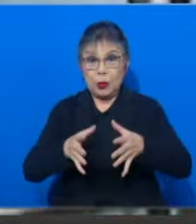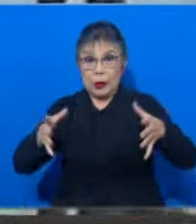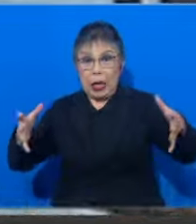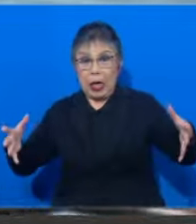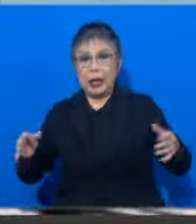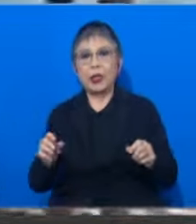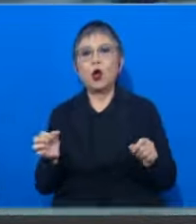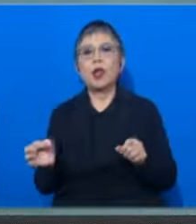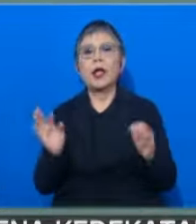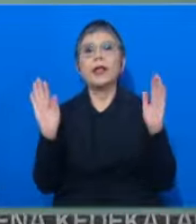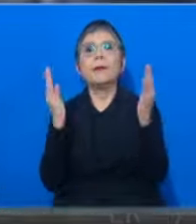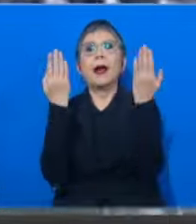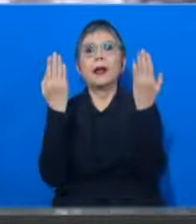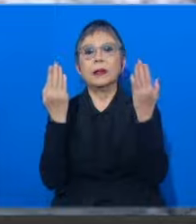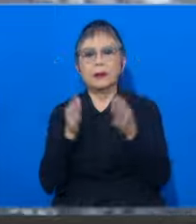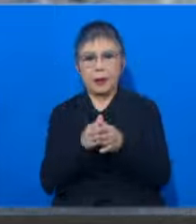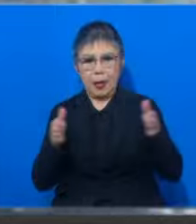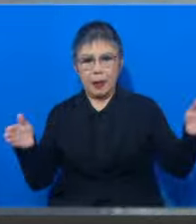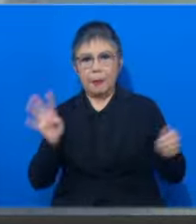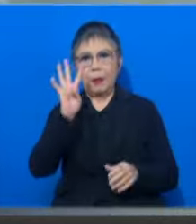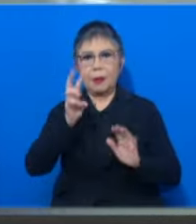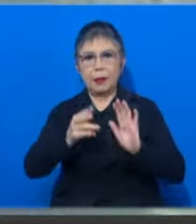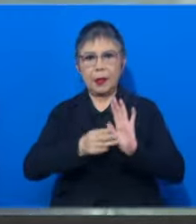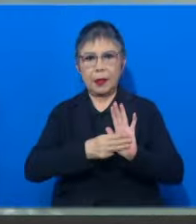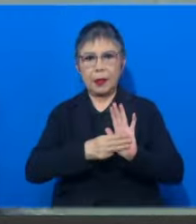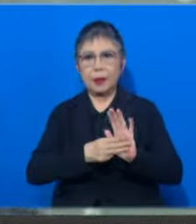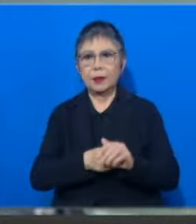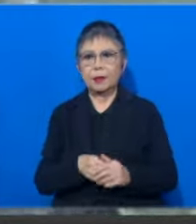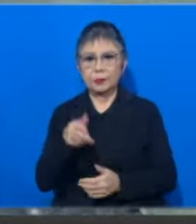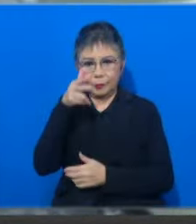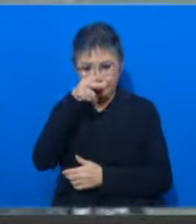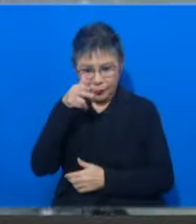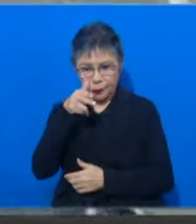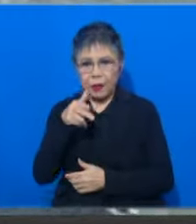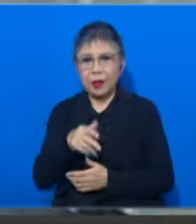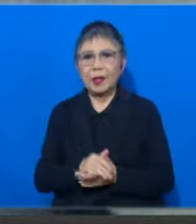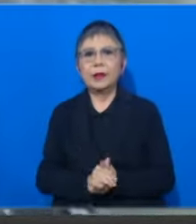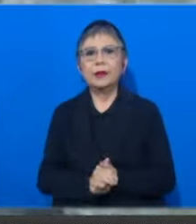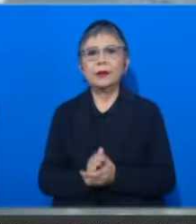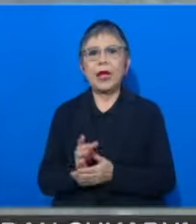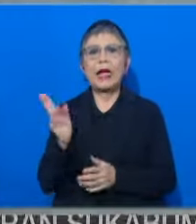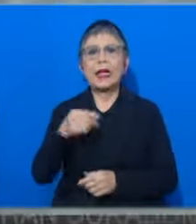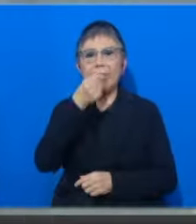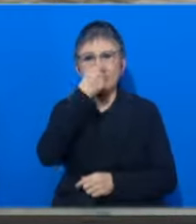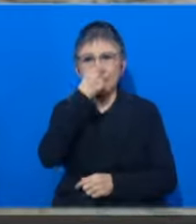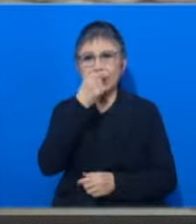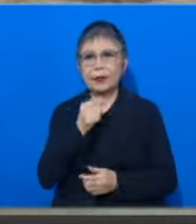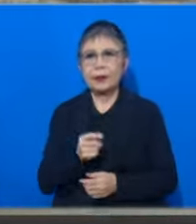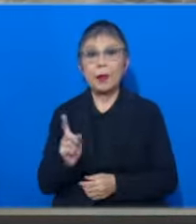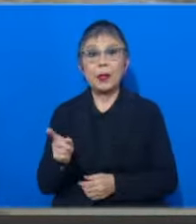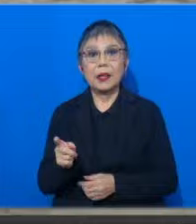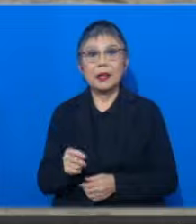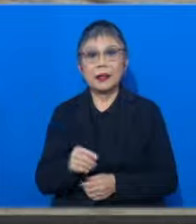Di Demak, Jawa Tengah, hiu paus sepanjang hampir 4 meter terekam kamera salah seorang nelayan di Desa Bedono pada Kamis.